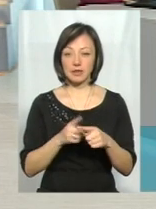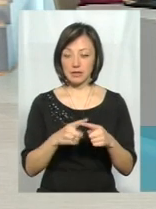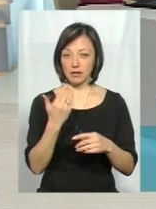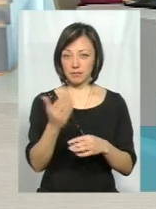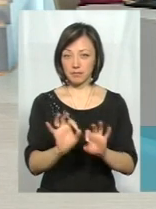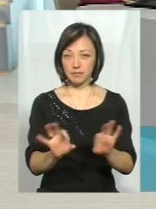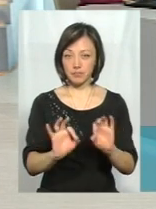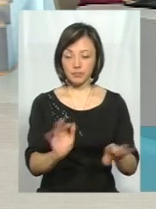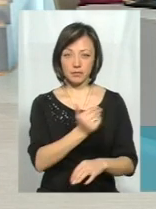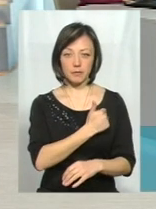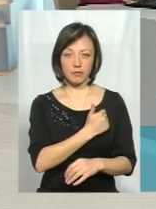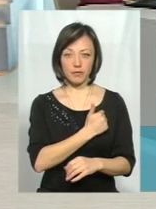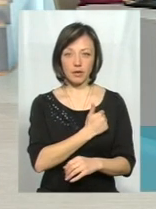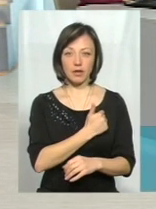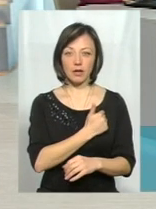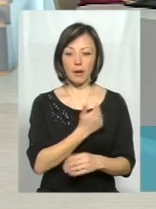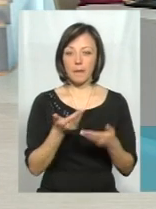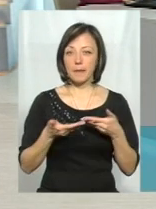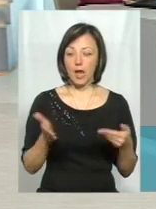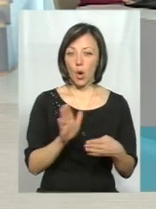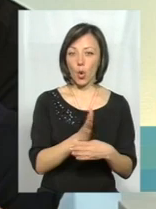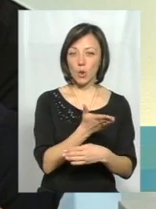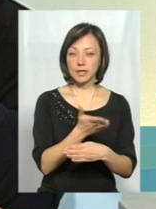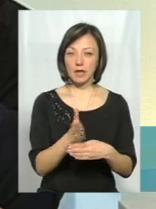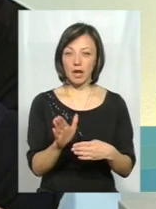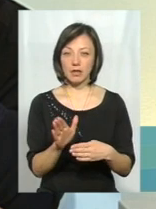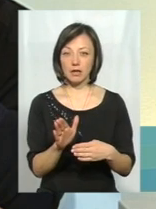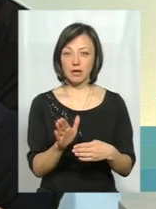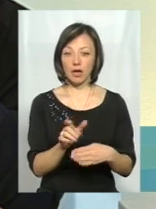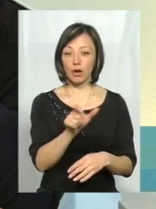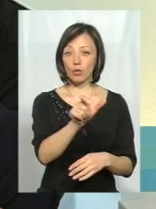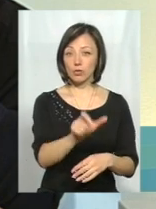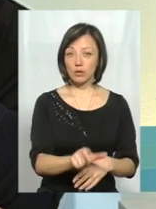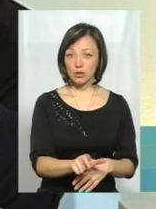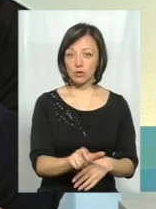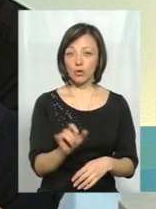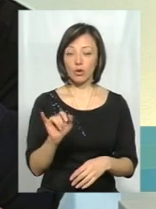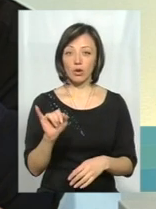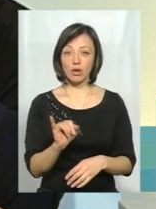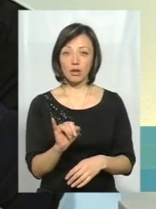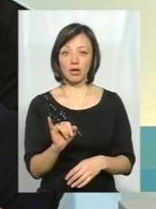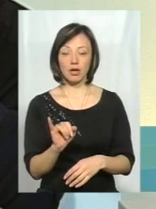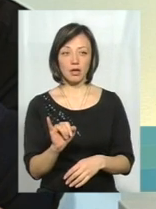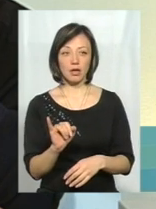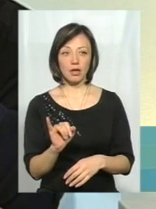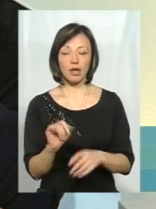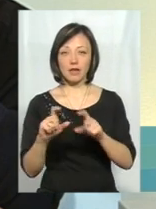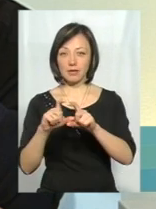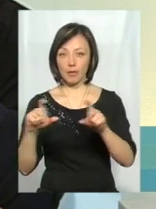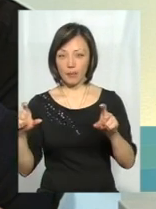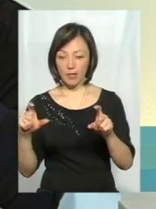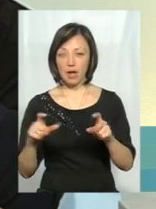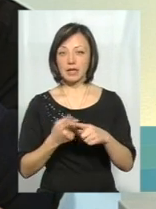я хотів би, щоб ми розділяли фізичну особу і суб'єкта господарювання. Даний закон,